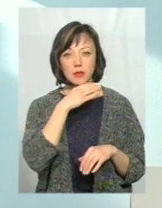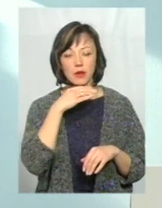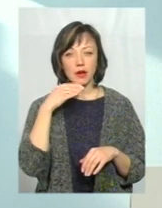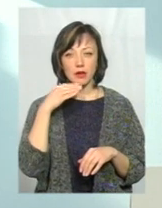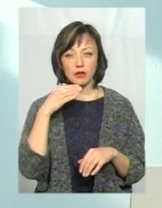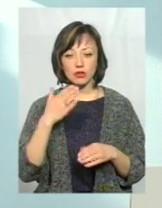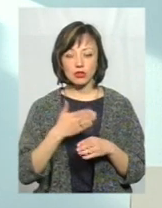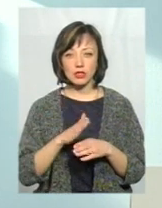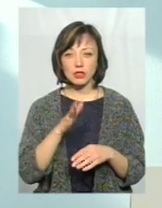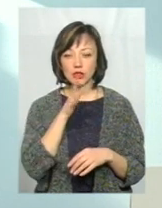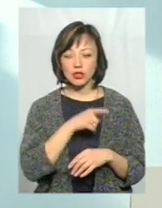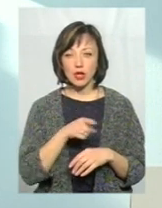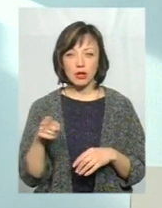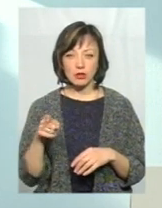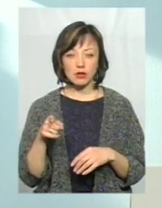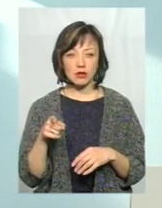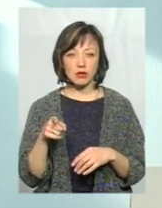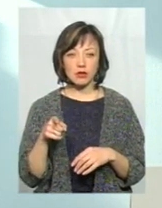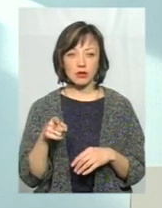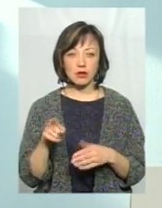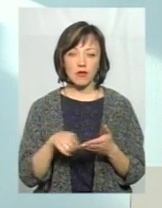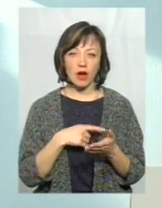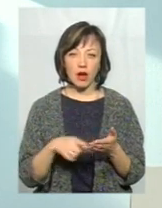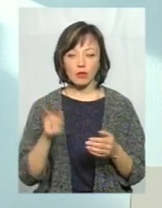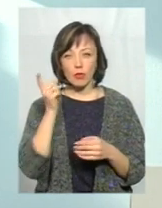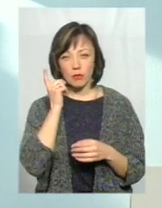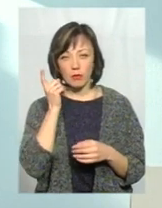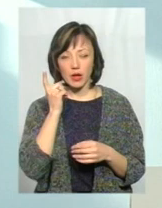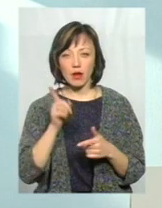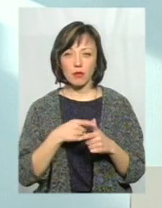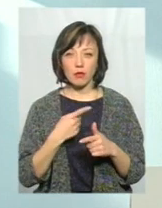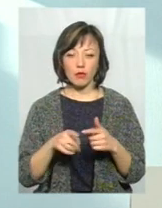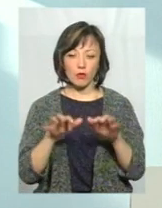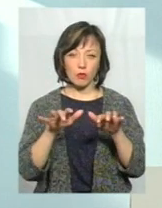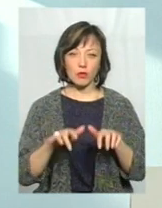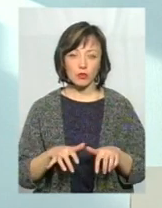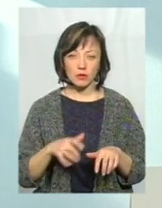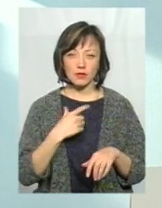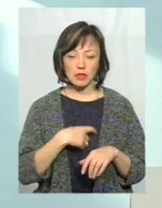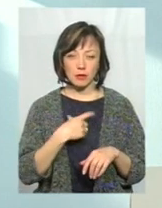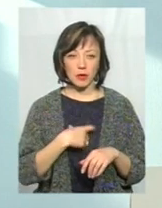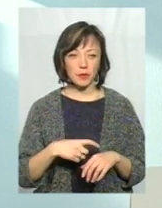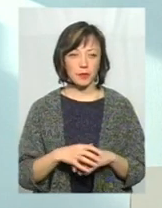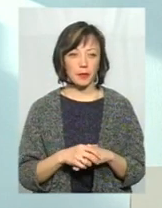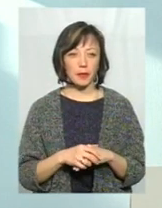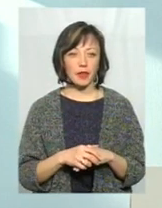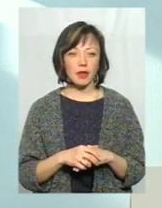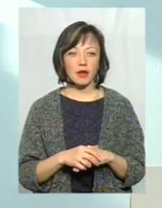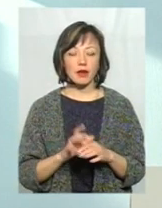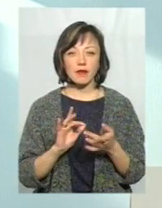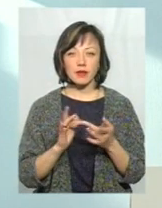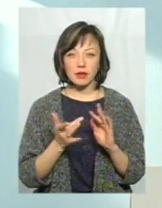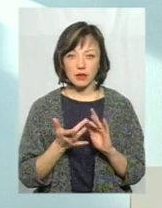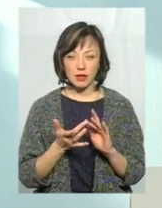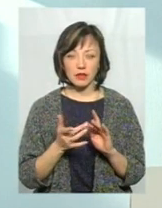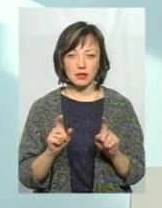частину часу вона проводить в гаджетах, або в мобільному телефоні, або в себе в комп'ютері, сидить в соціальній